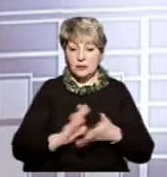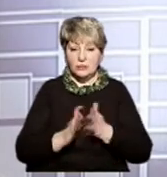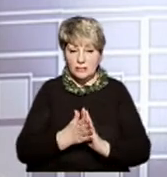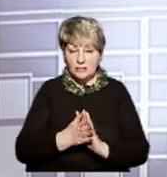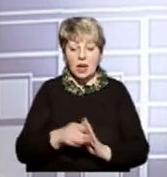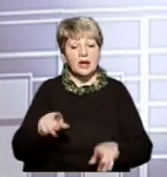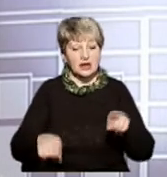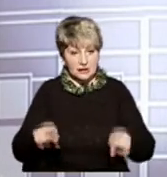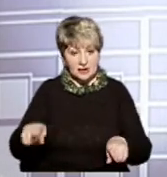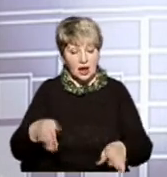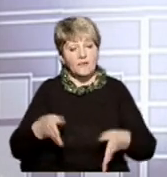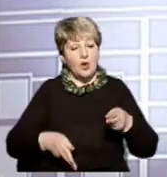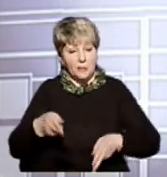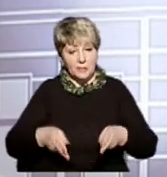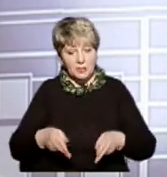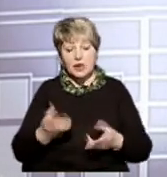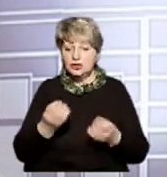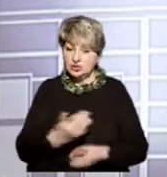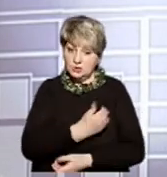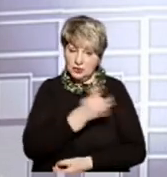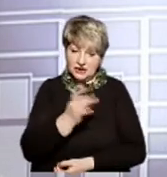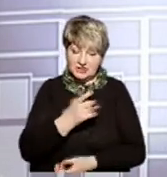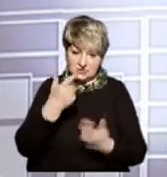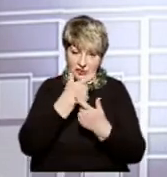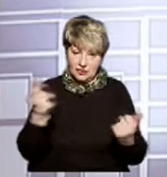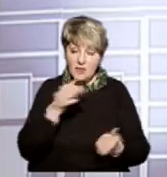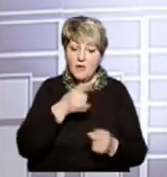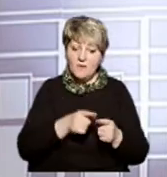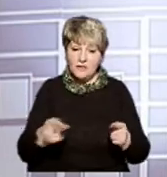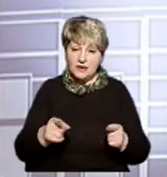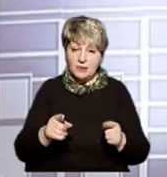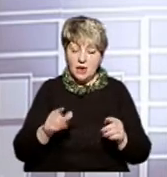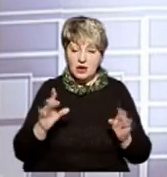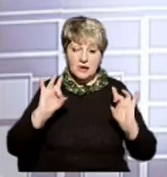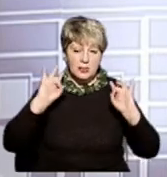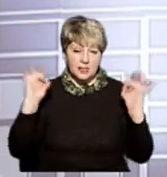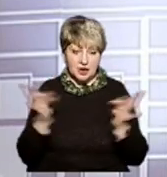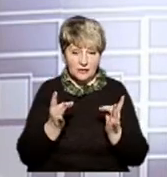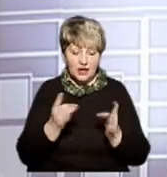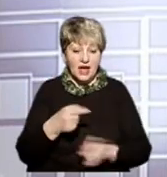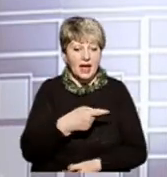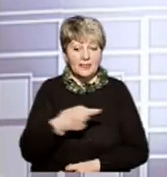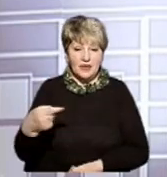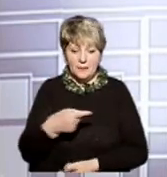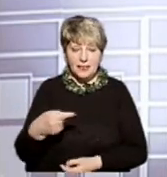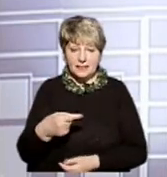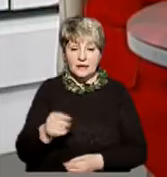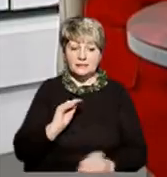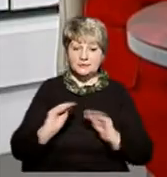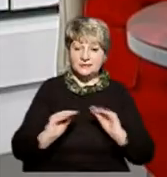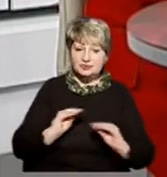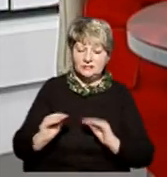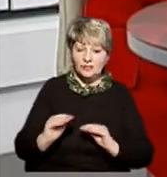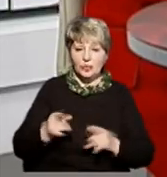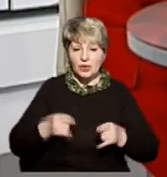в операційних. Але ще раз наголошую, що під час тривоги, знову ж таки, на першому поверсі обладнані